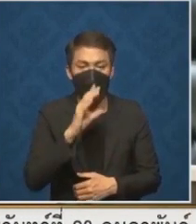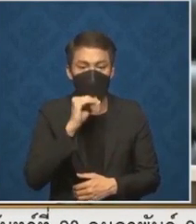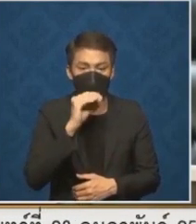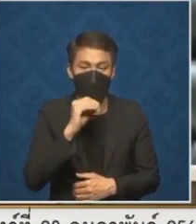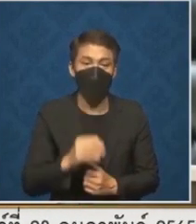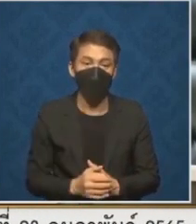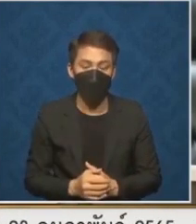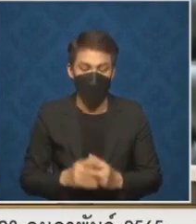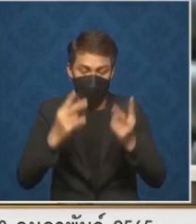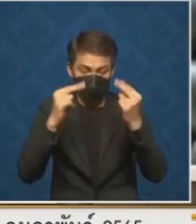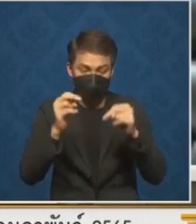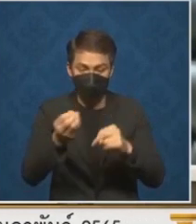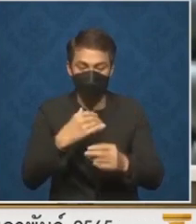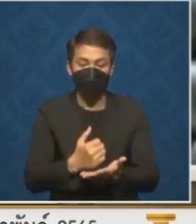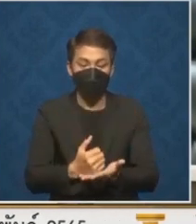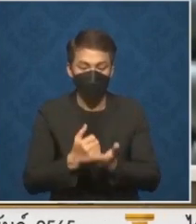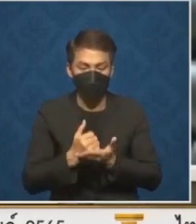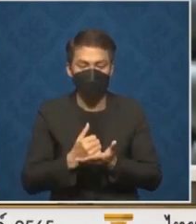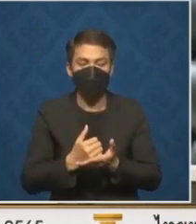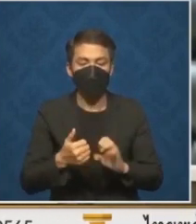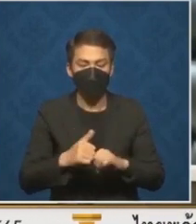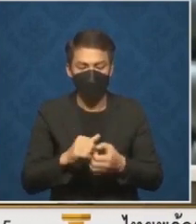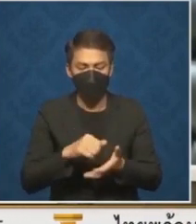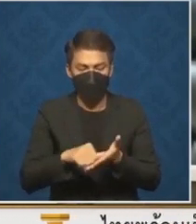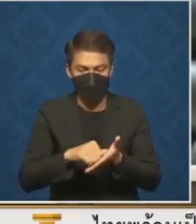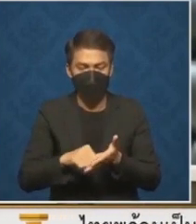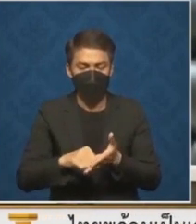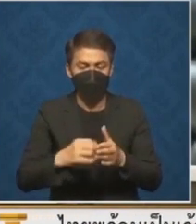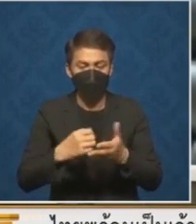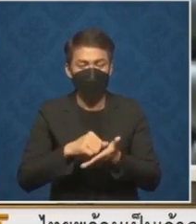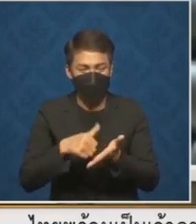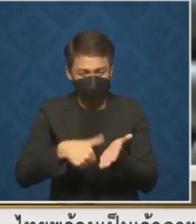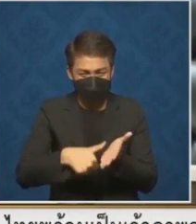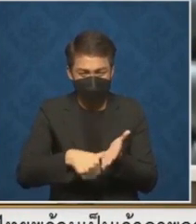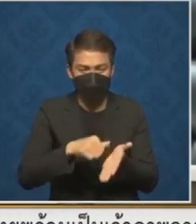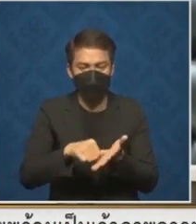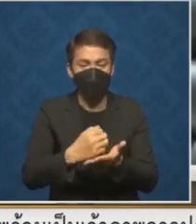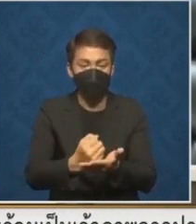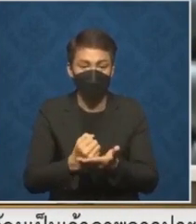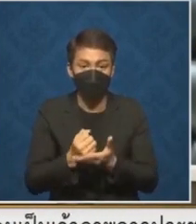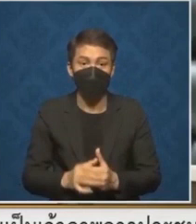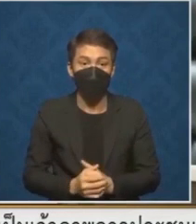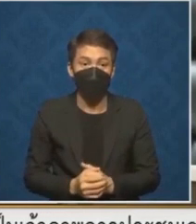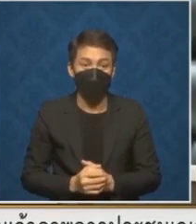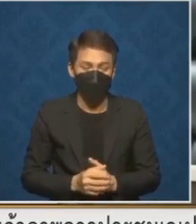นายกบอกวาจะแก้ปญหานี่สินนี่สินที่เป็นนี่ของรัฐ